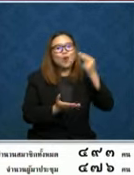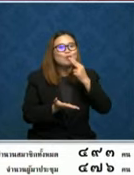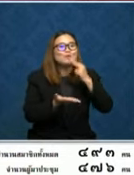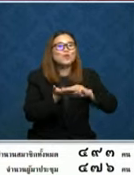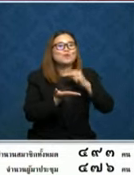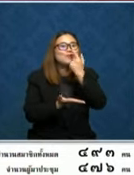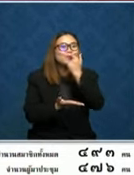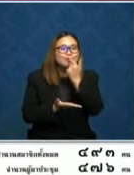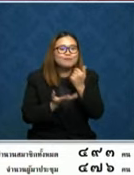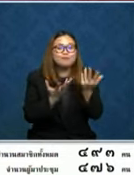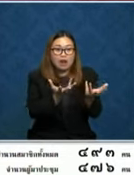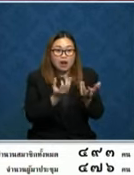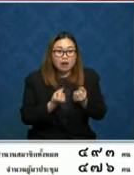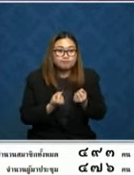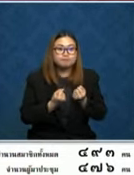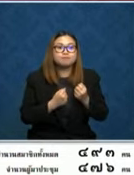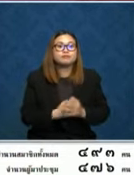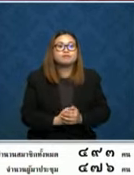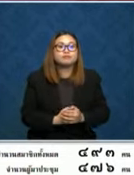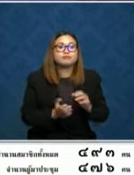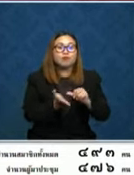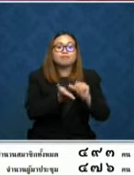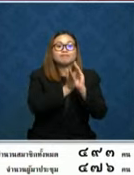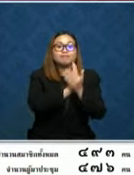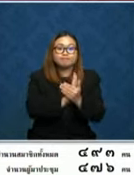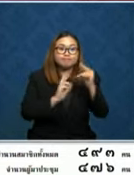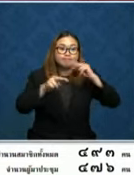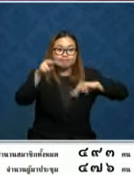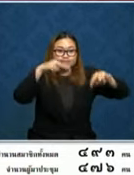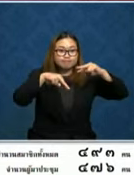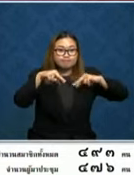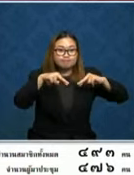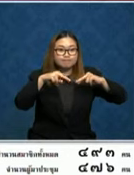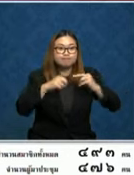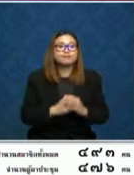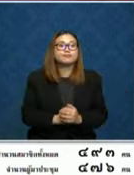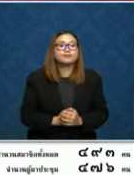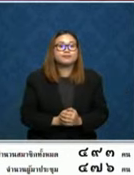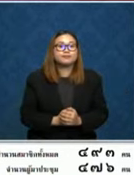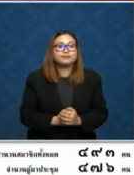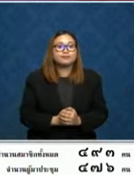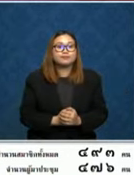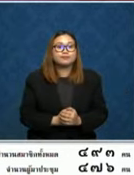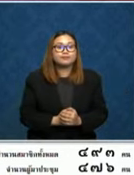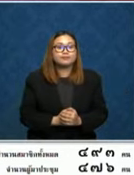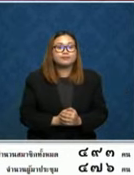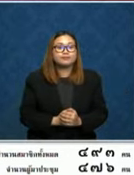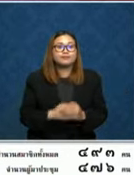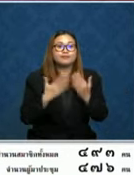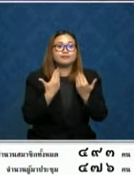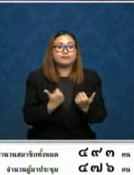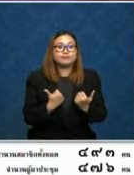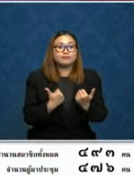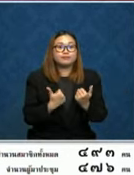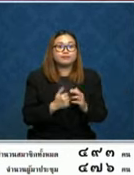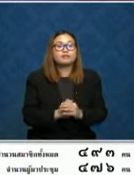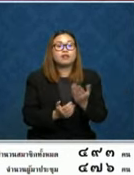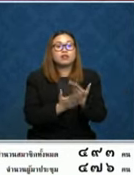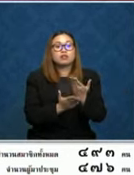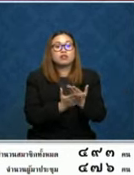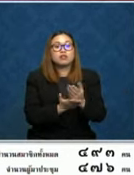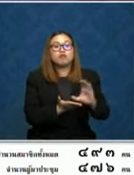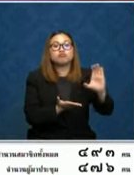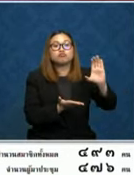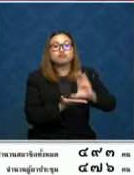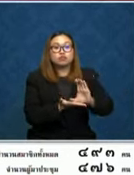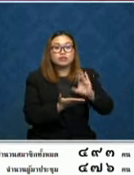นะครับแล้วก็หากมีการเปลี่ยนแปลงเนี่ยนะครับก็ตอนนี้เนี่ยนะครับเขาบอกว่าต้องใช้งบประมาณถึงประมาณ